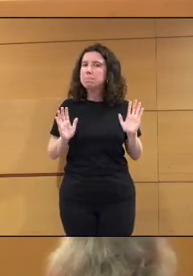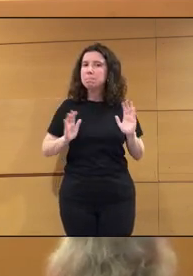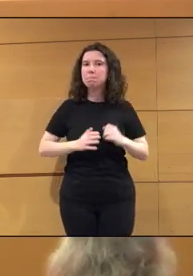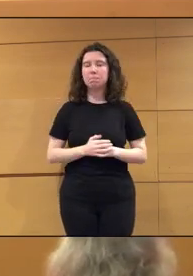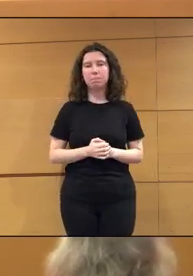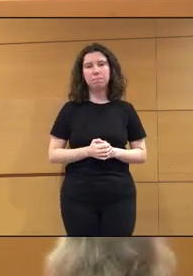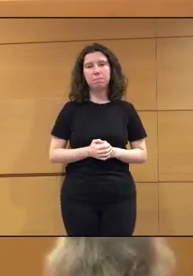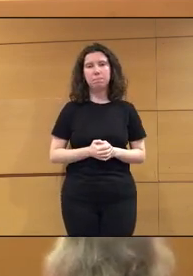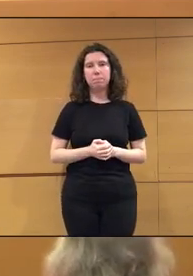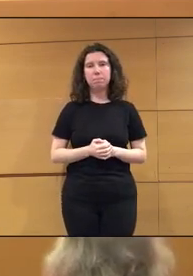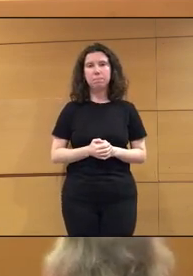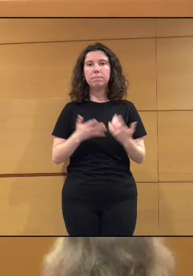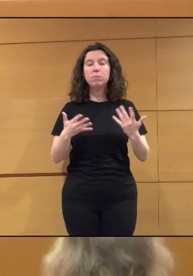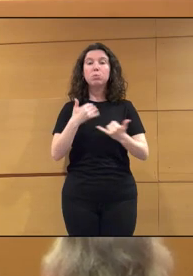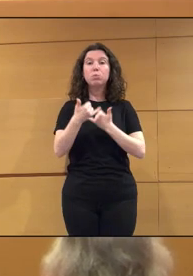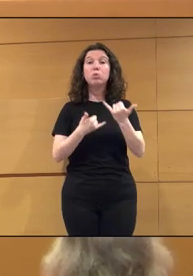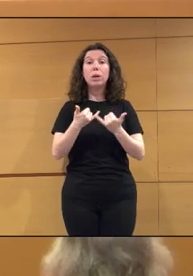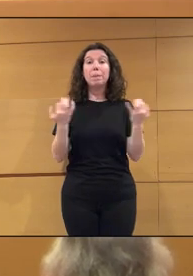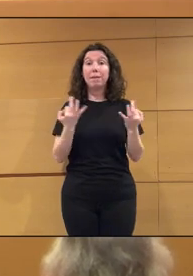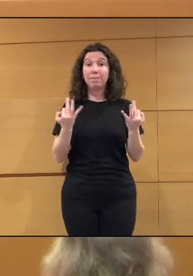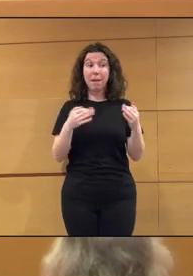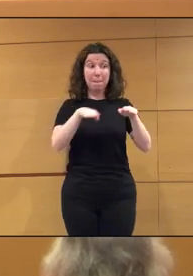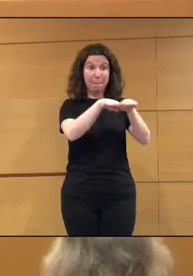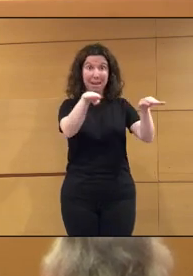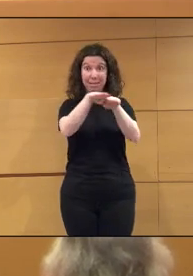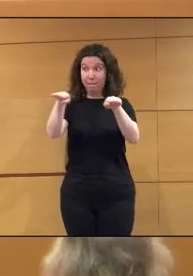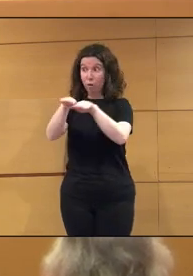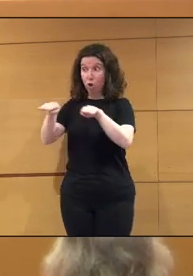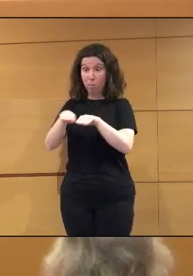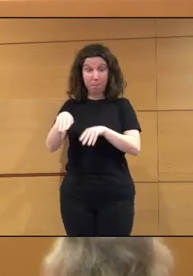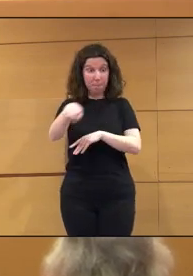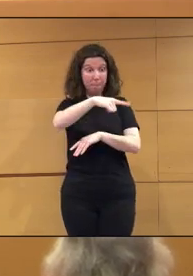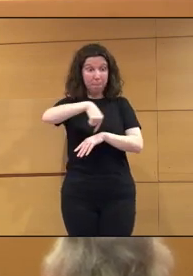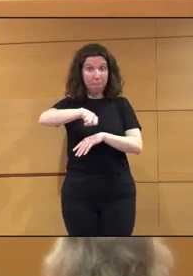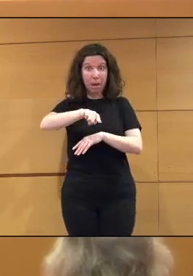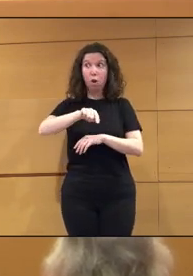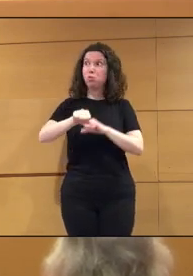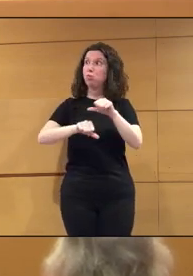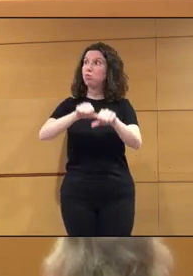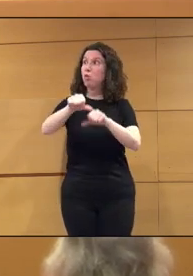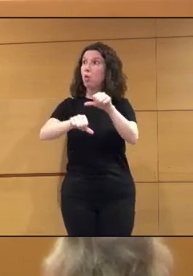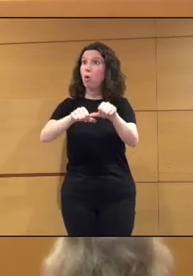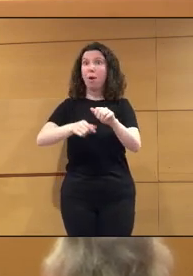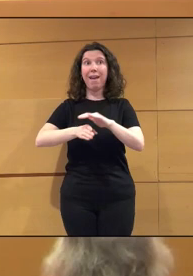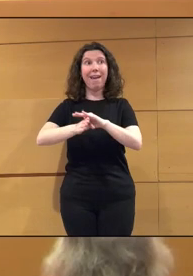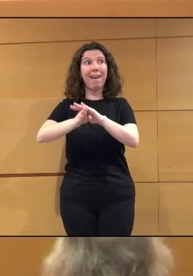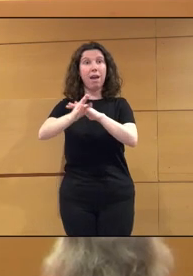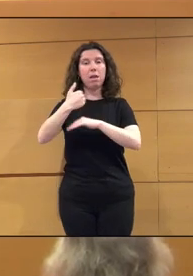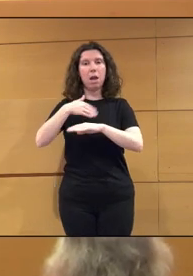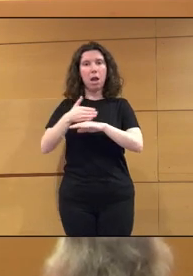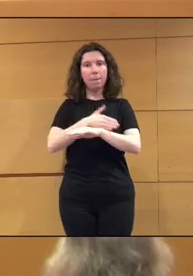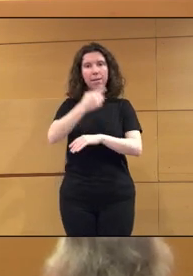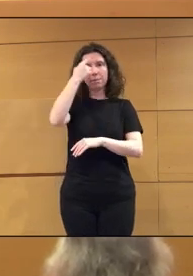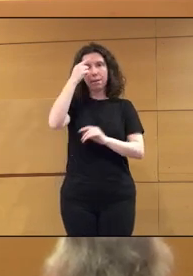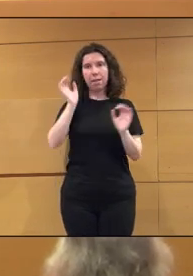problema és que moltes plataformes s'han començat a desenvolupar sense tenir consideracions prèvies. I són les que